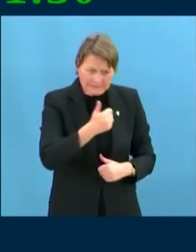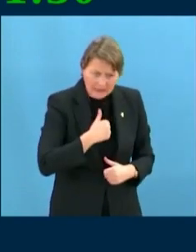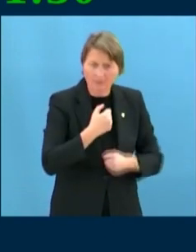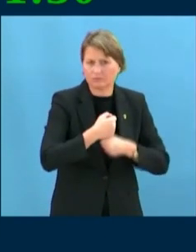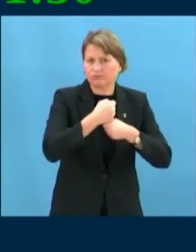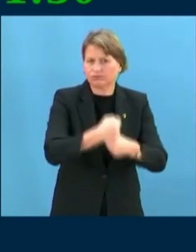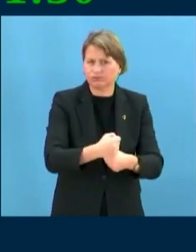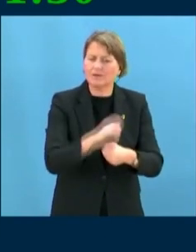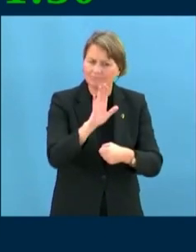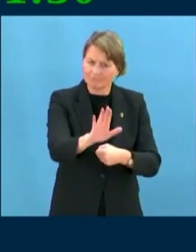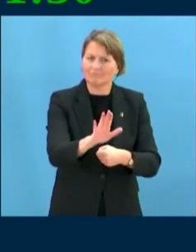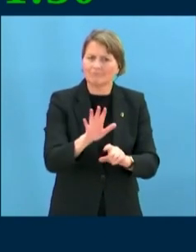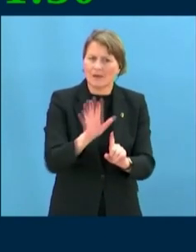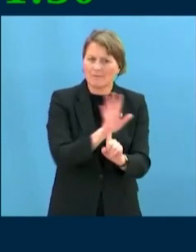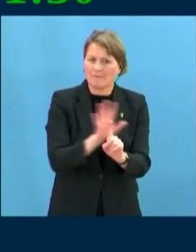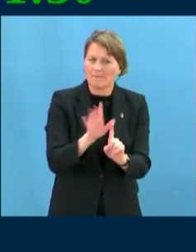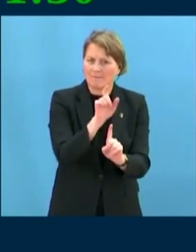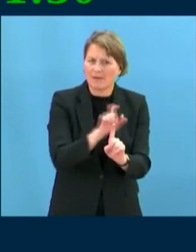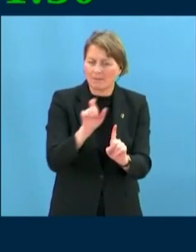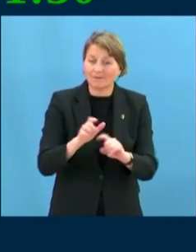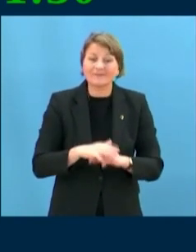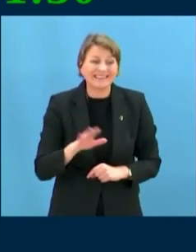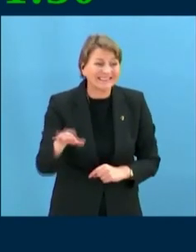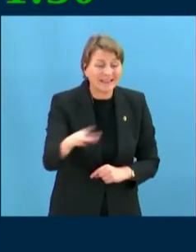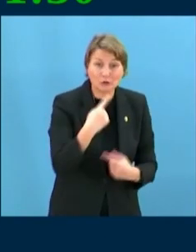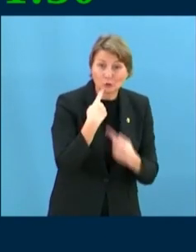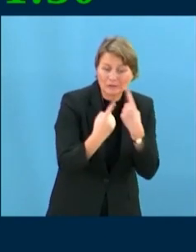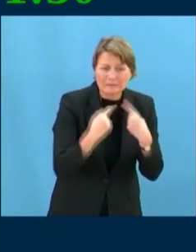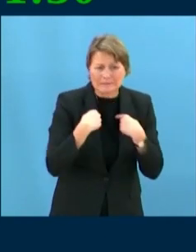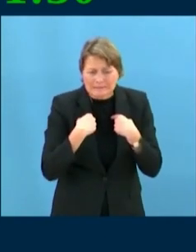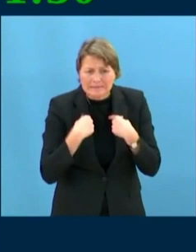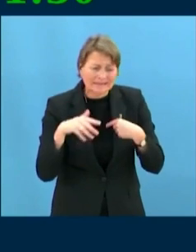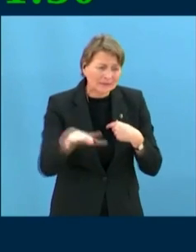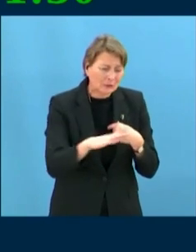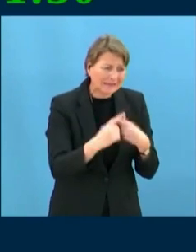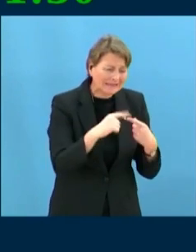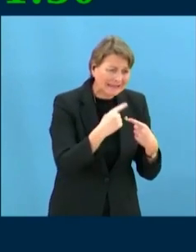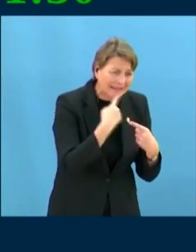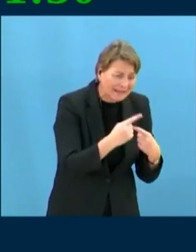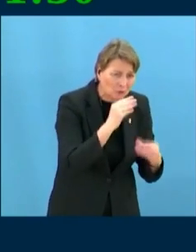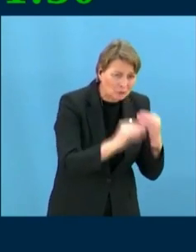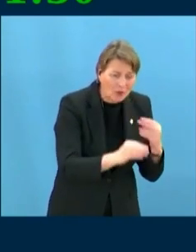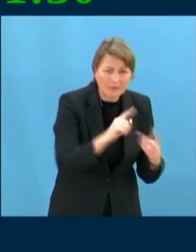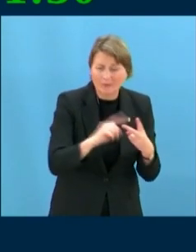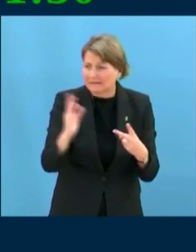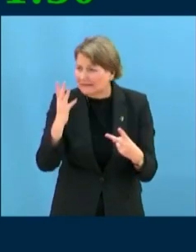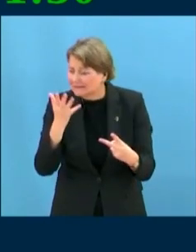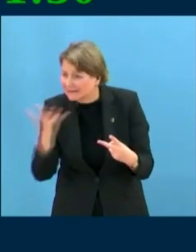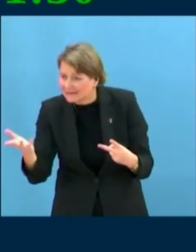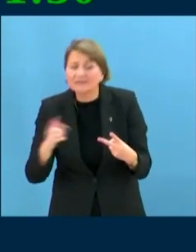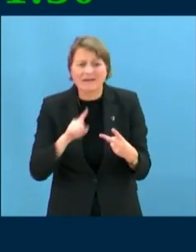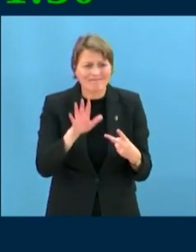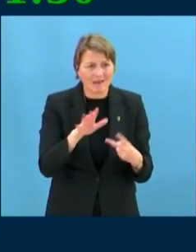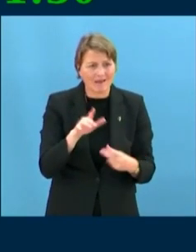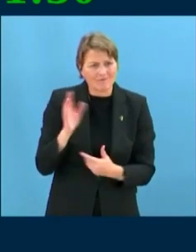temsilciler sivil toplum kuruluşlarının bir parçası olarak değil sadece kendi halklarının temsilcileri olarak insan